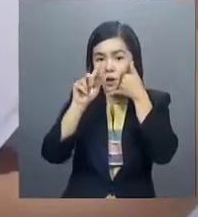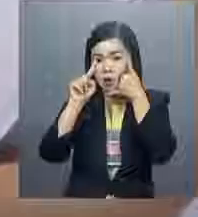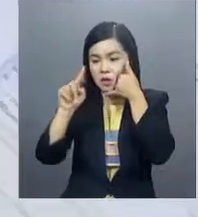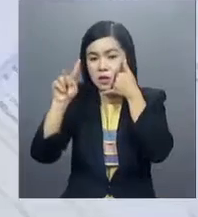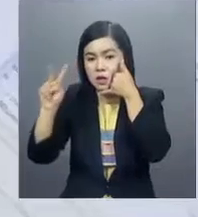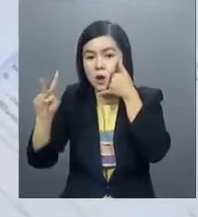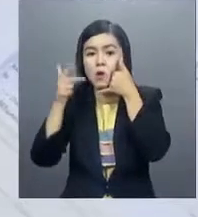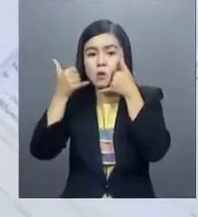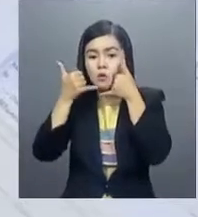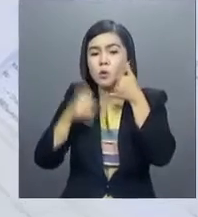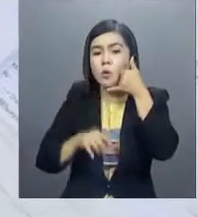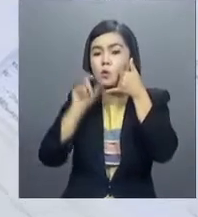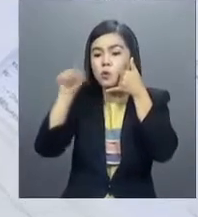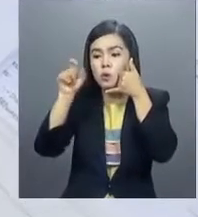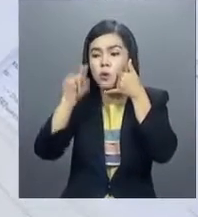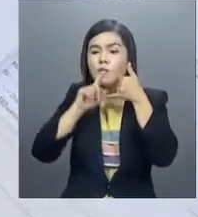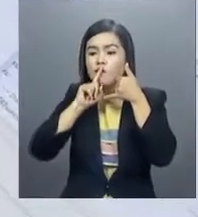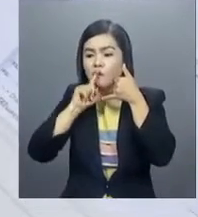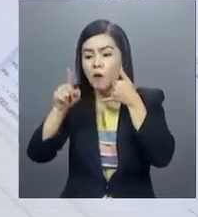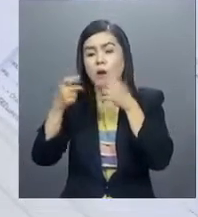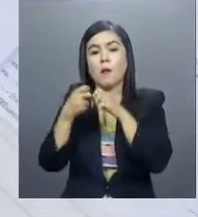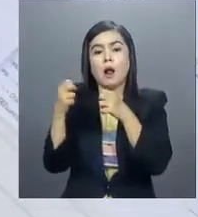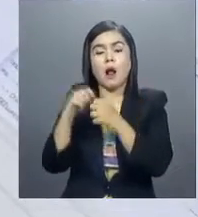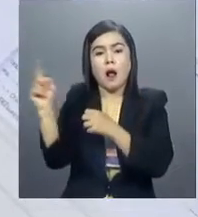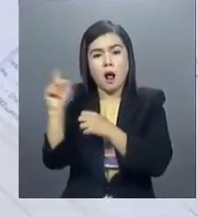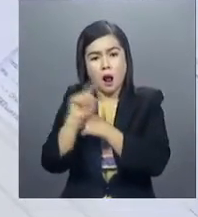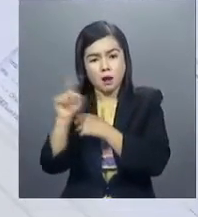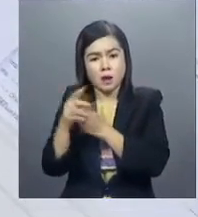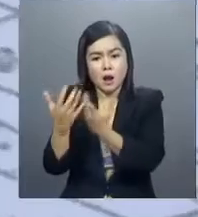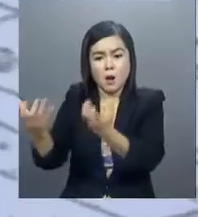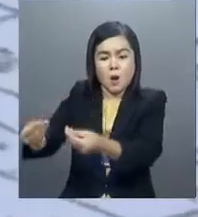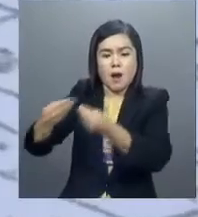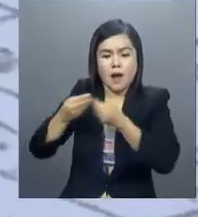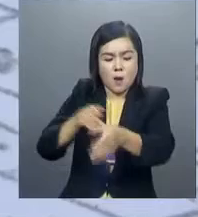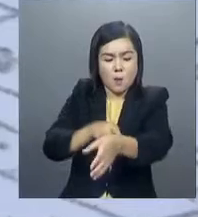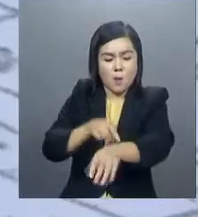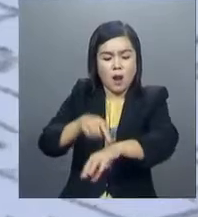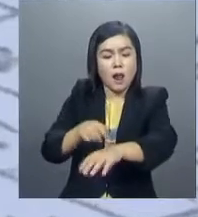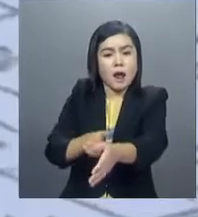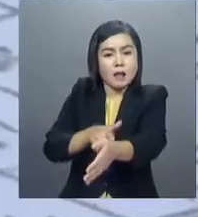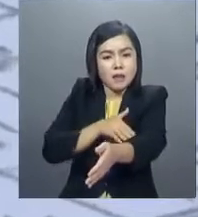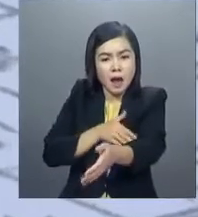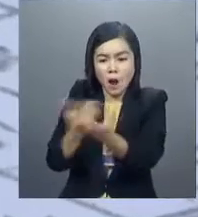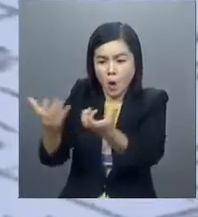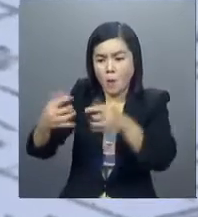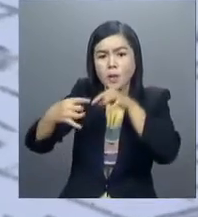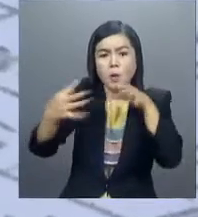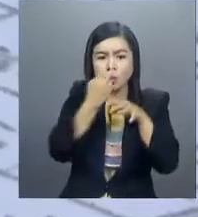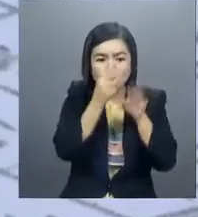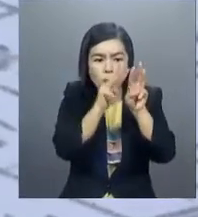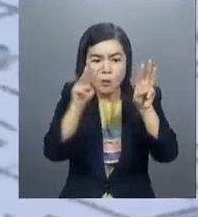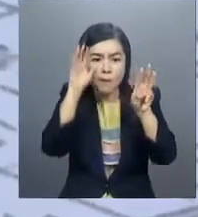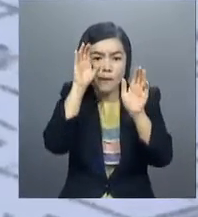ำนวน581รายปัญหาส่วนใหญ่ที่พบคือการส่งสินค้าล่าช้าสินค้าไม่เป็นไปตามที่ระบุ พอ